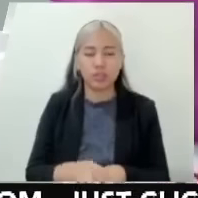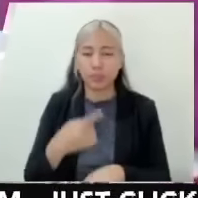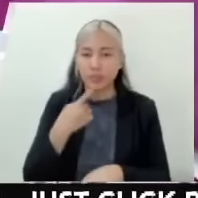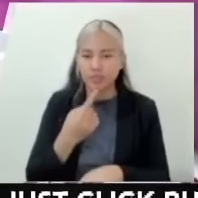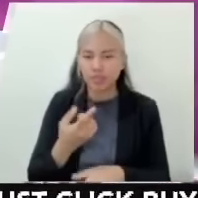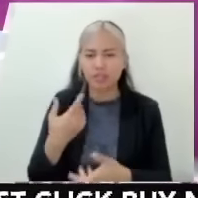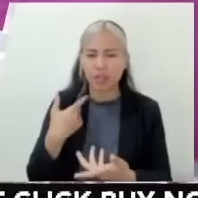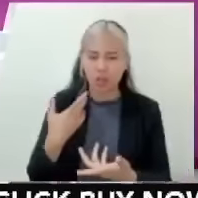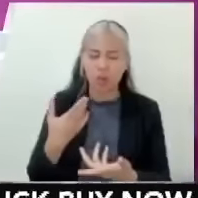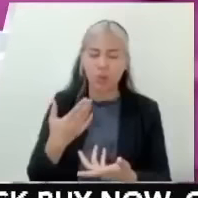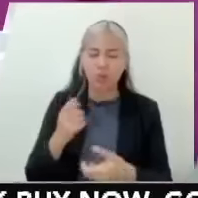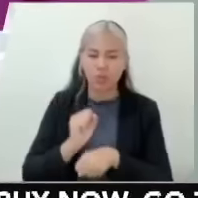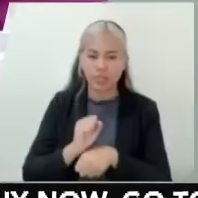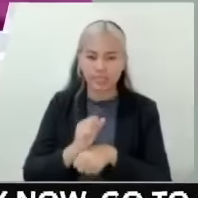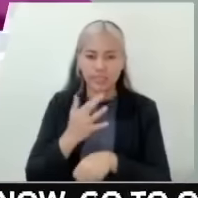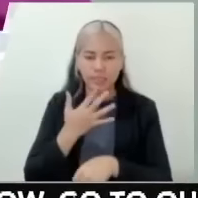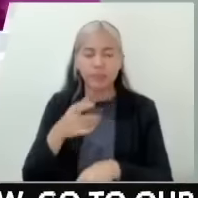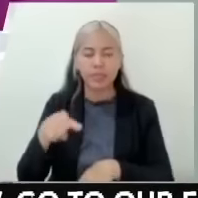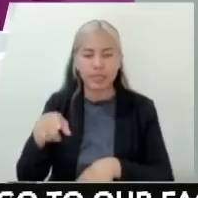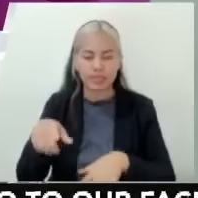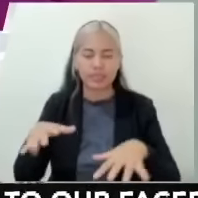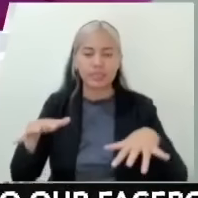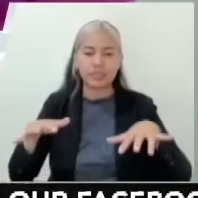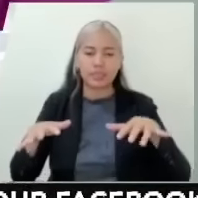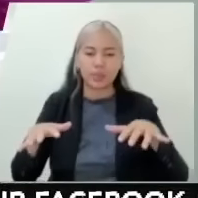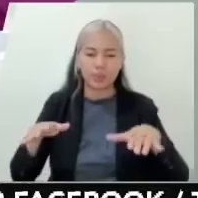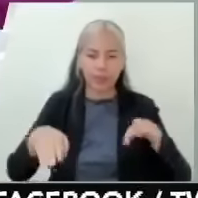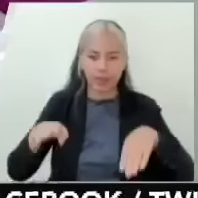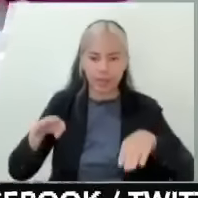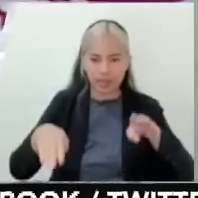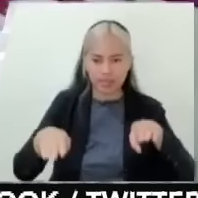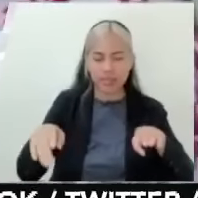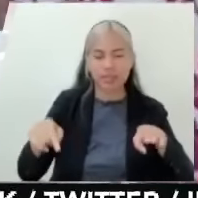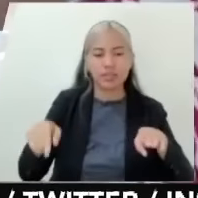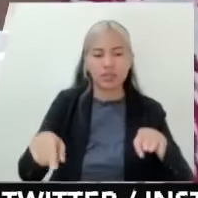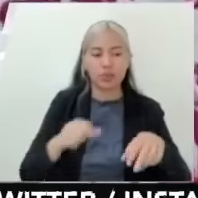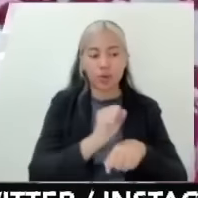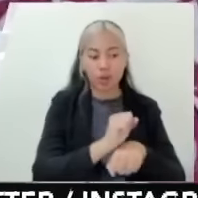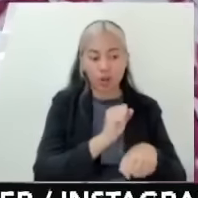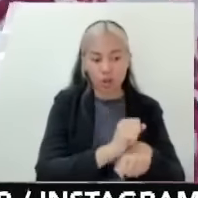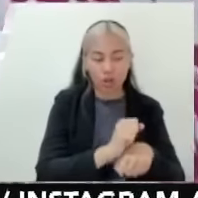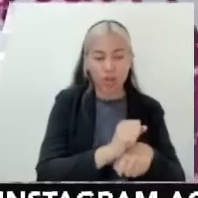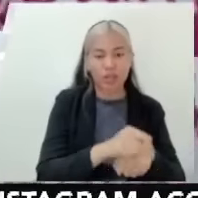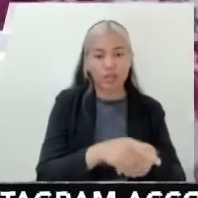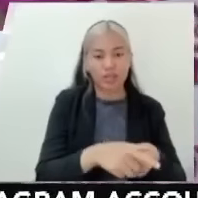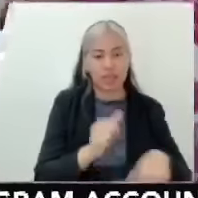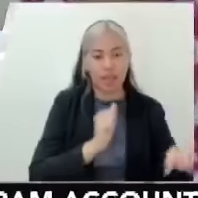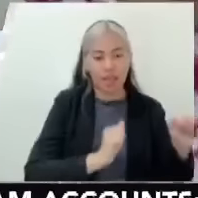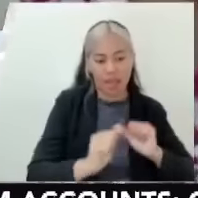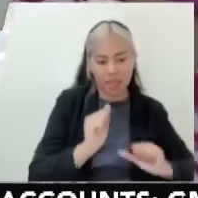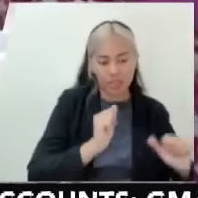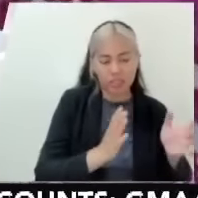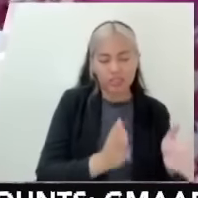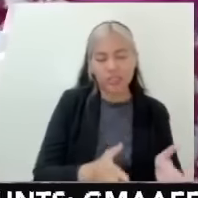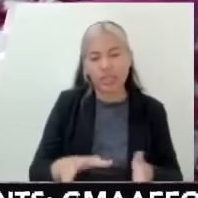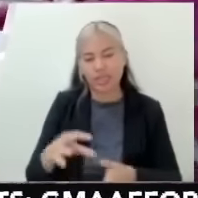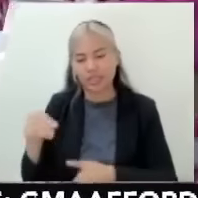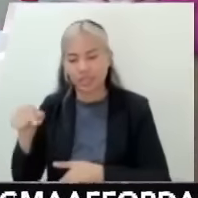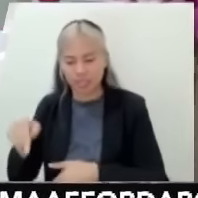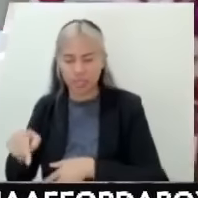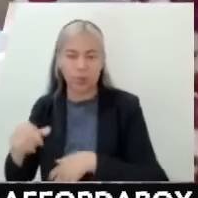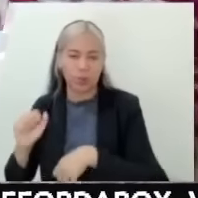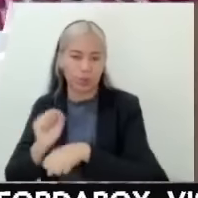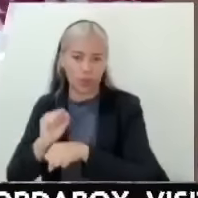daw niyang balansihin dahil tuloy rin naman yung trabaho niya sa showbiz. Ganun pa rin kanina ang iba pang officer ng foundation. Kasama sa Vice